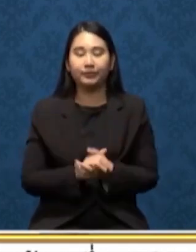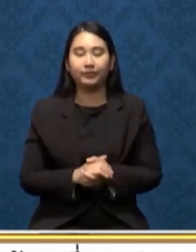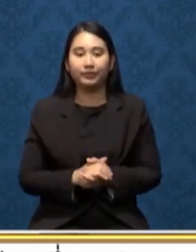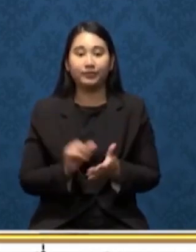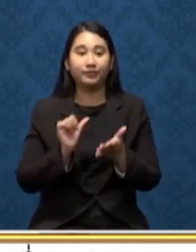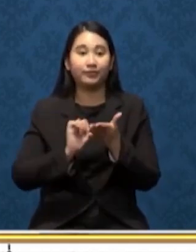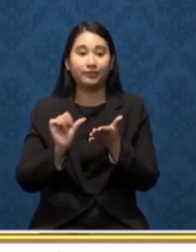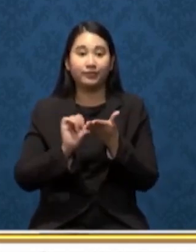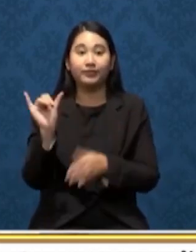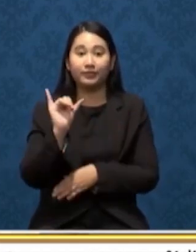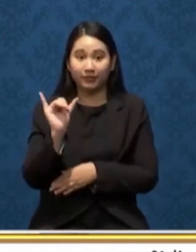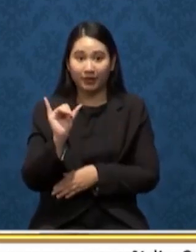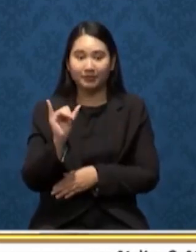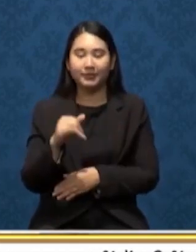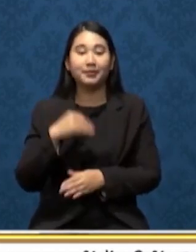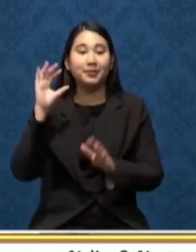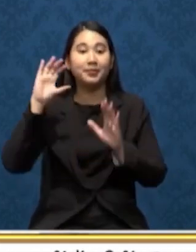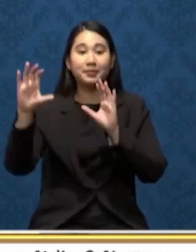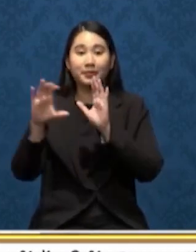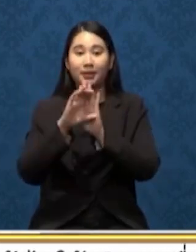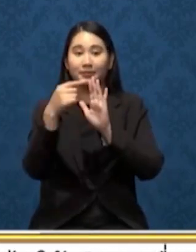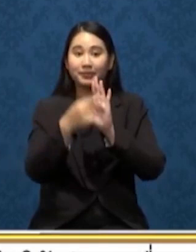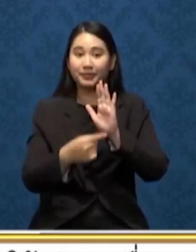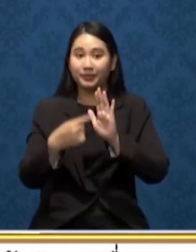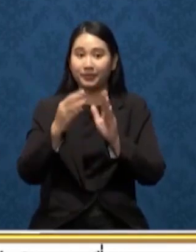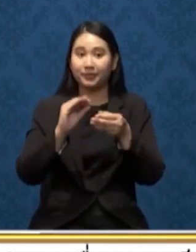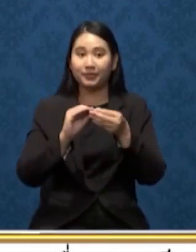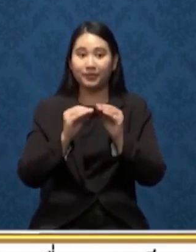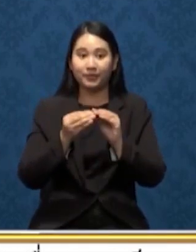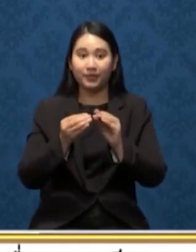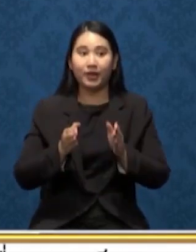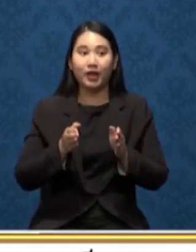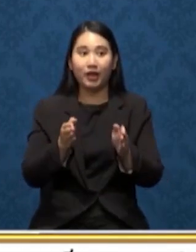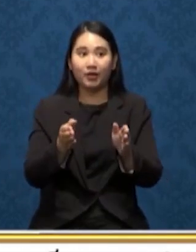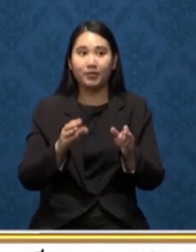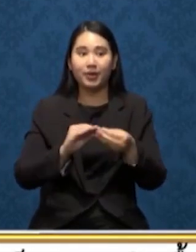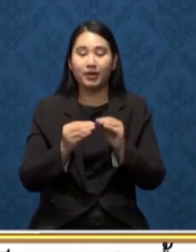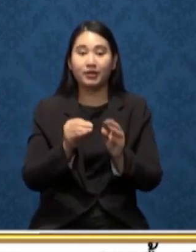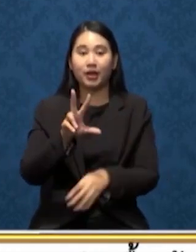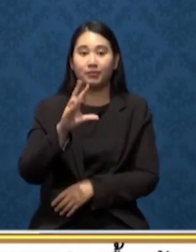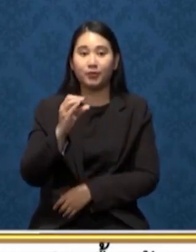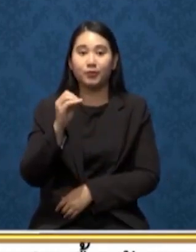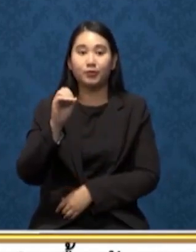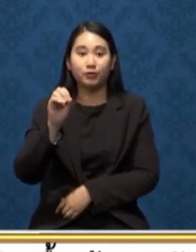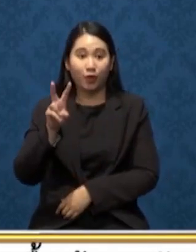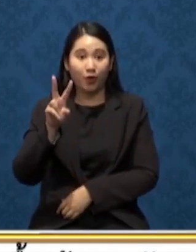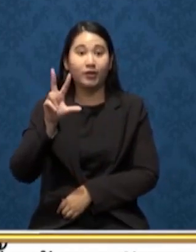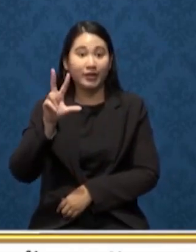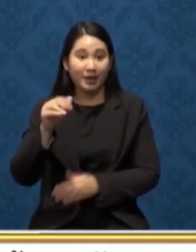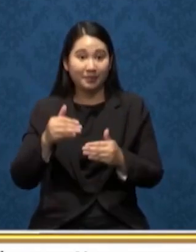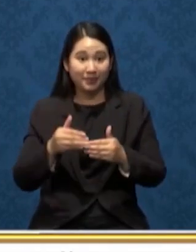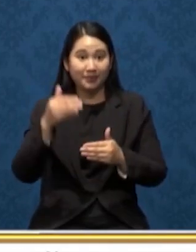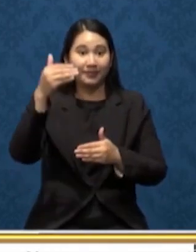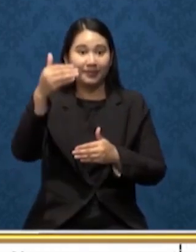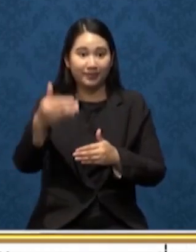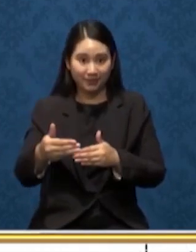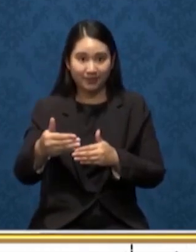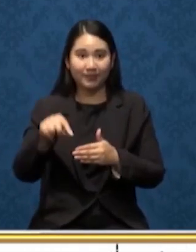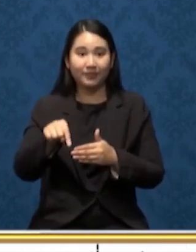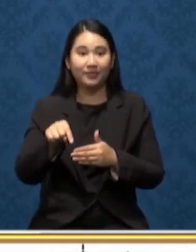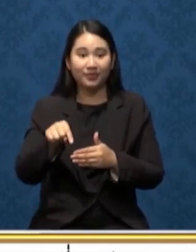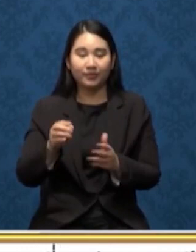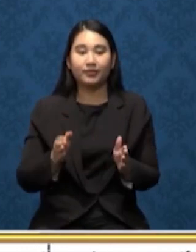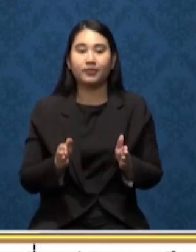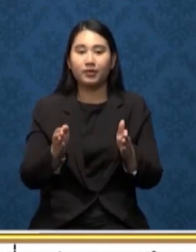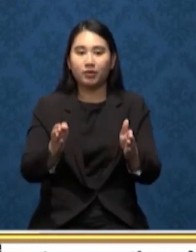ครับถนนสายเดียวกันก็คือสข3023นะครับอีกอีกช่วงนึงนะครับเป็นเ่อชำรุดทรุด